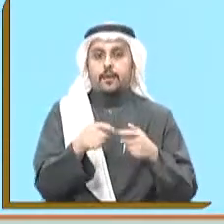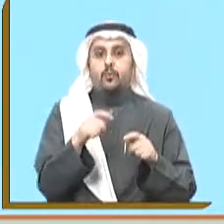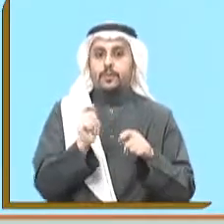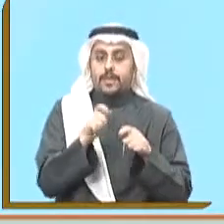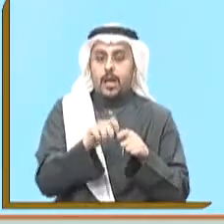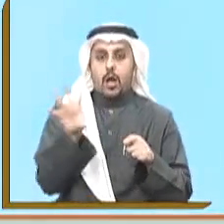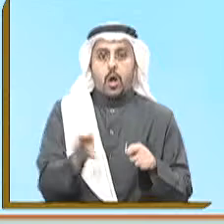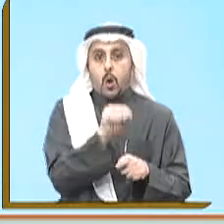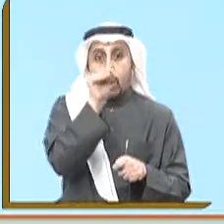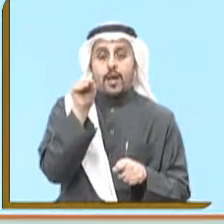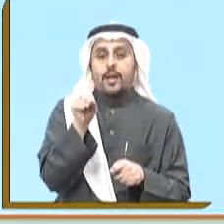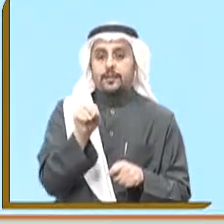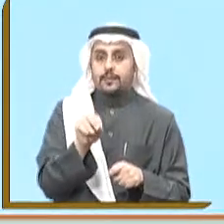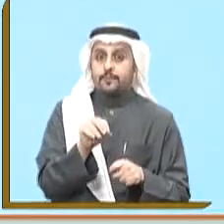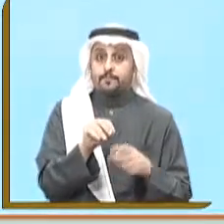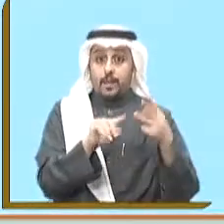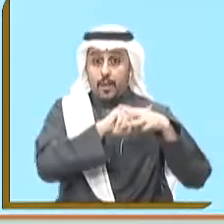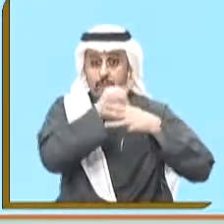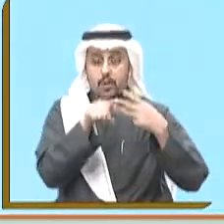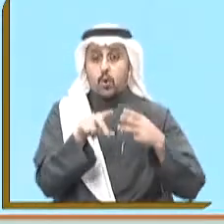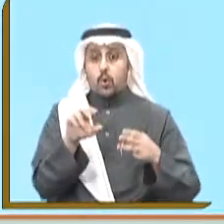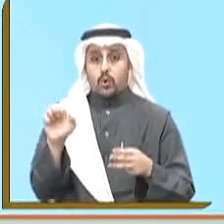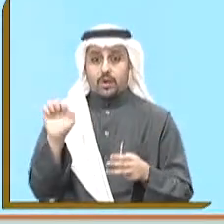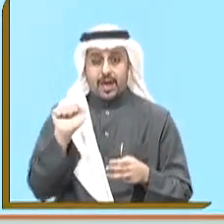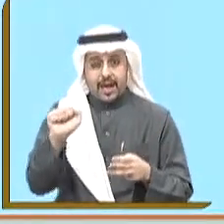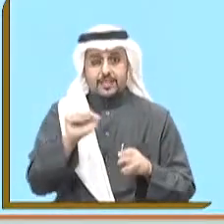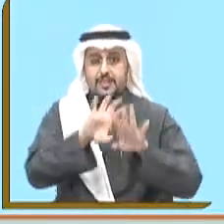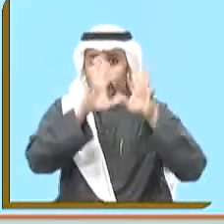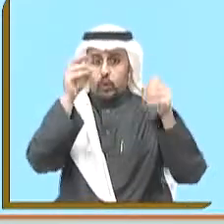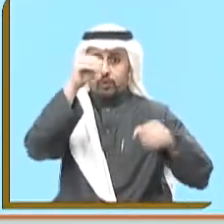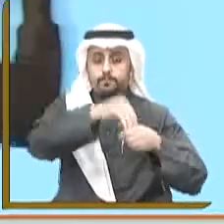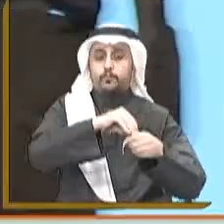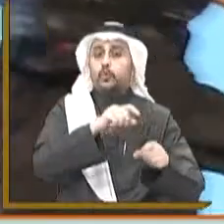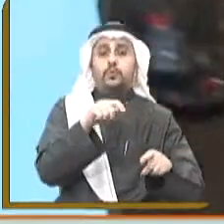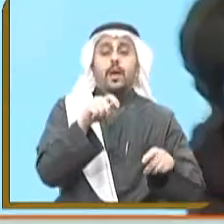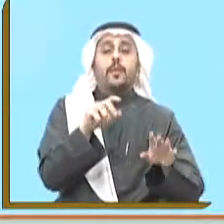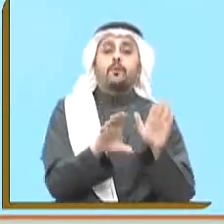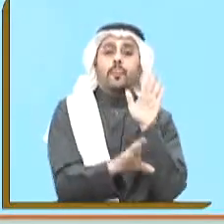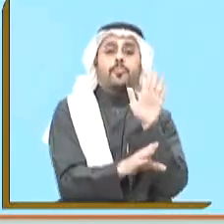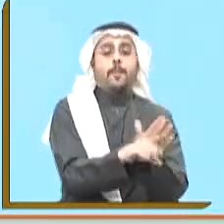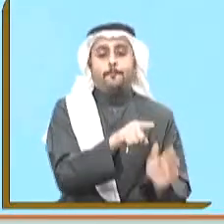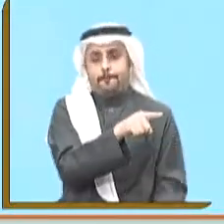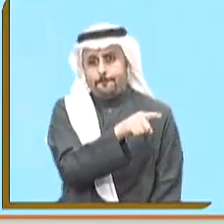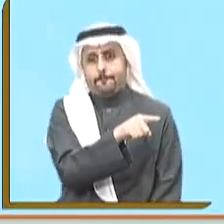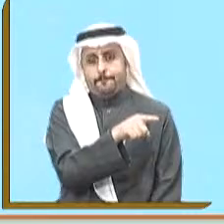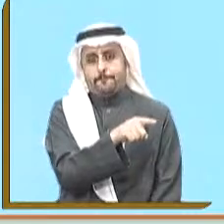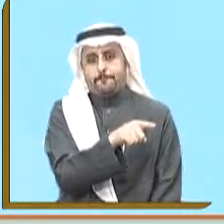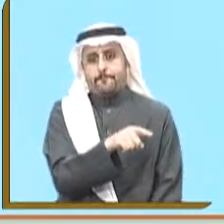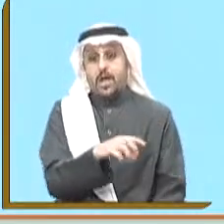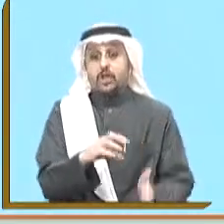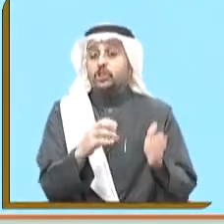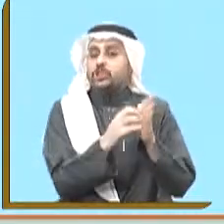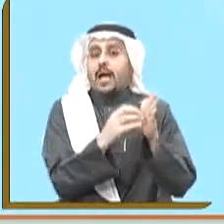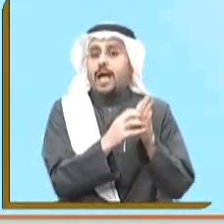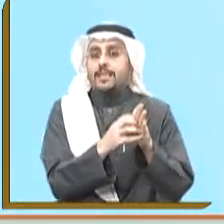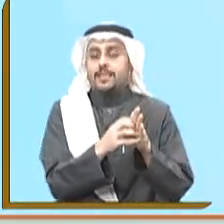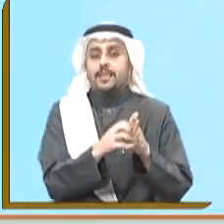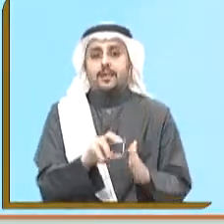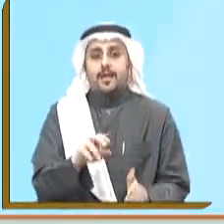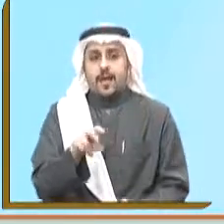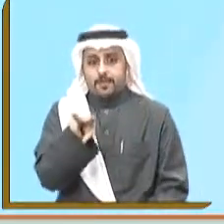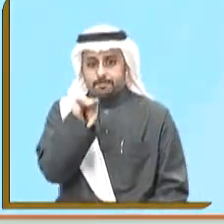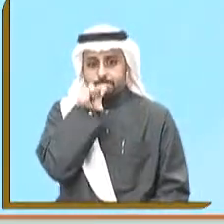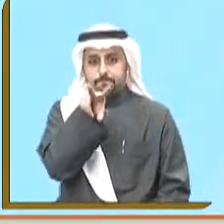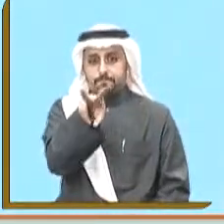وهيئة المحتوى المحلي مع القطاع الخاص، والتي تهدف إلى نقل التقدم التكنولوجي والمساهمة في دعم النظام الصحي